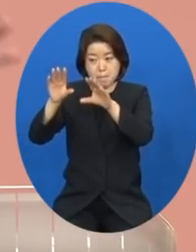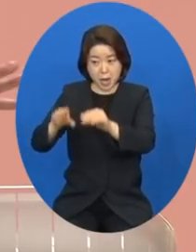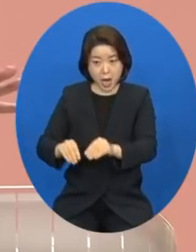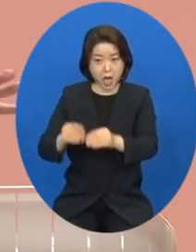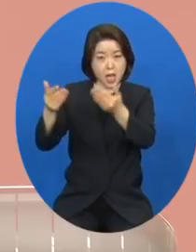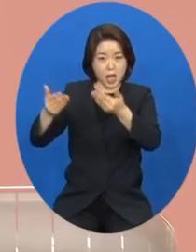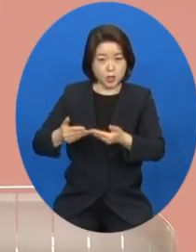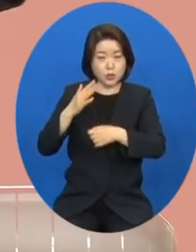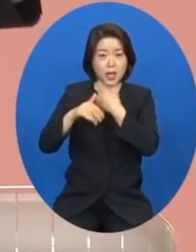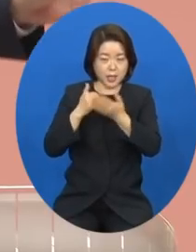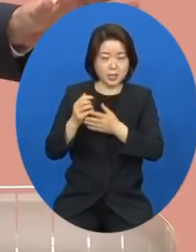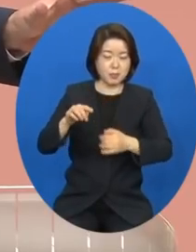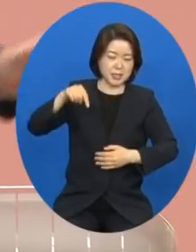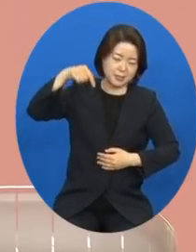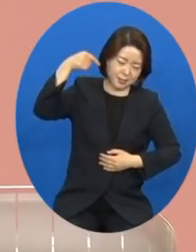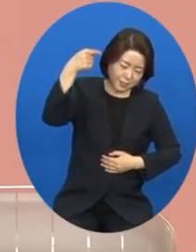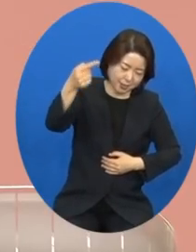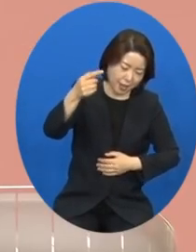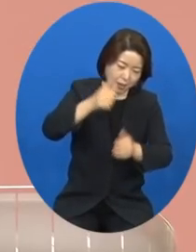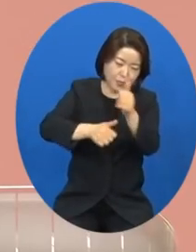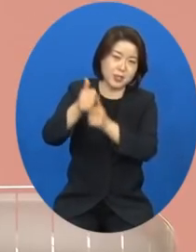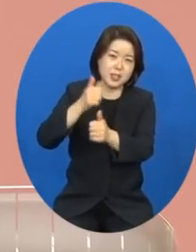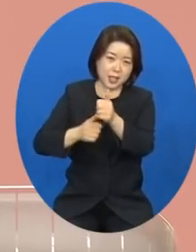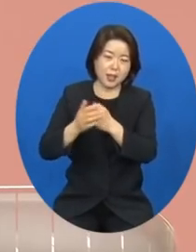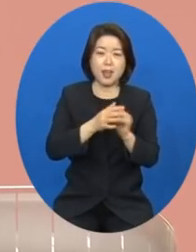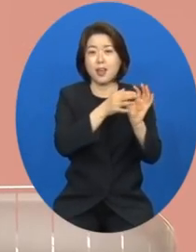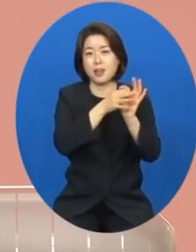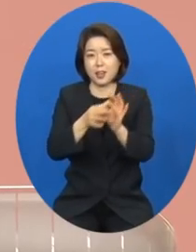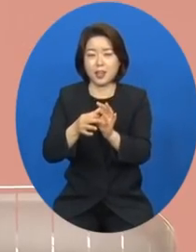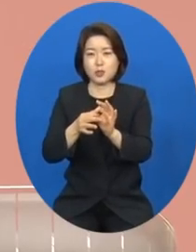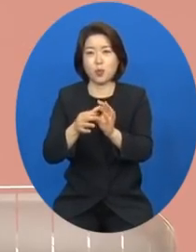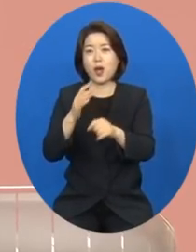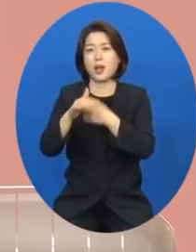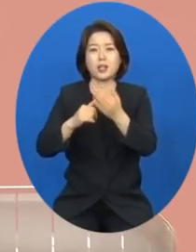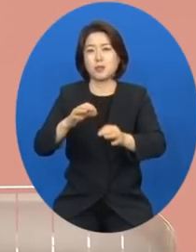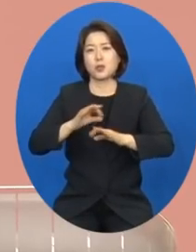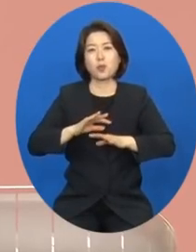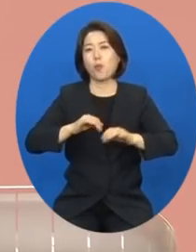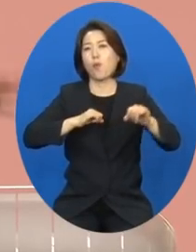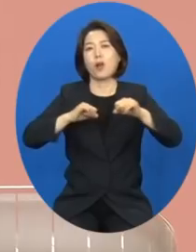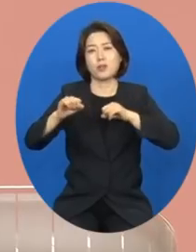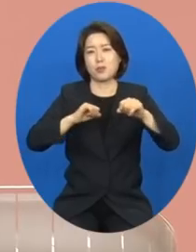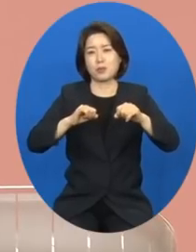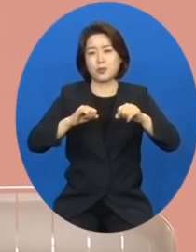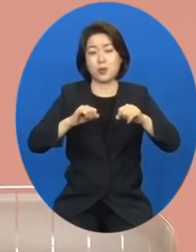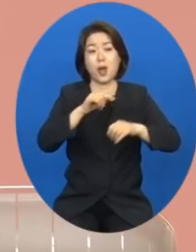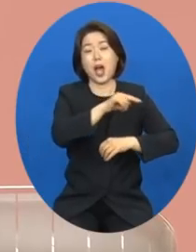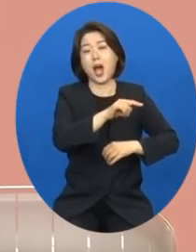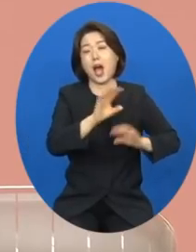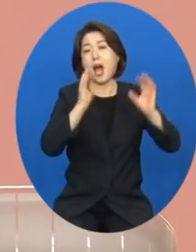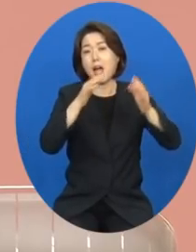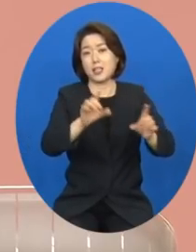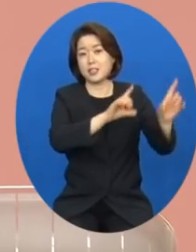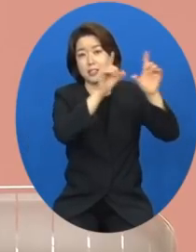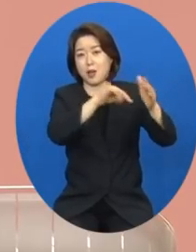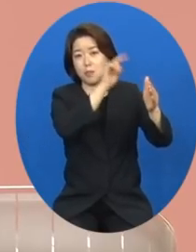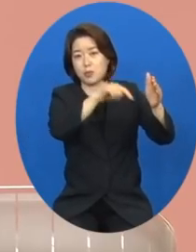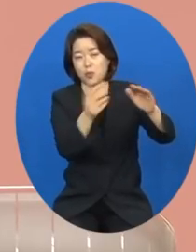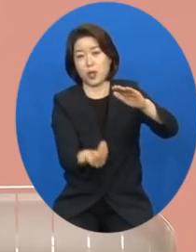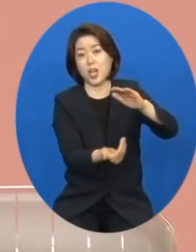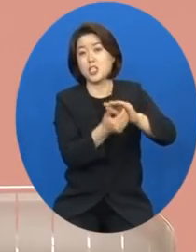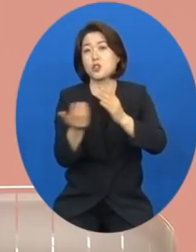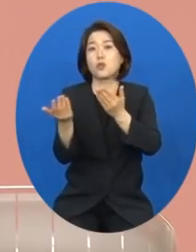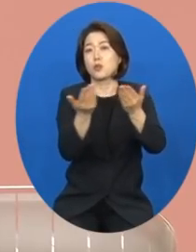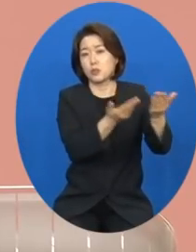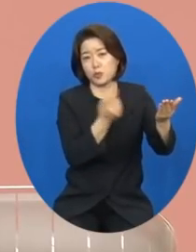3세대 그다음 3 되게 까지 계속해서 하나님의 놀라운 역사들을 그들의 삶 가운데서도 이루기에 하실